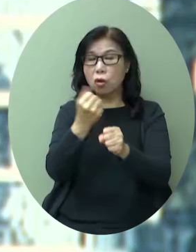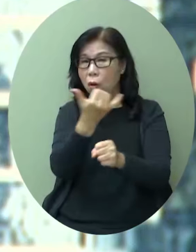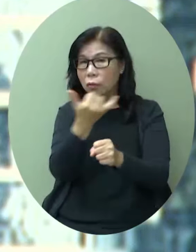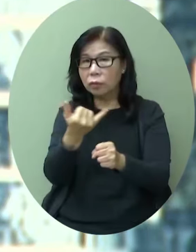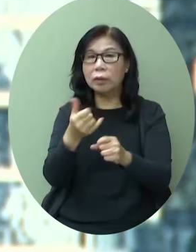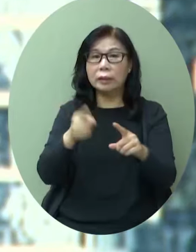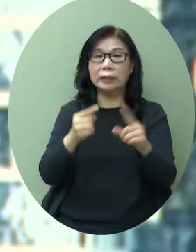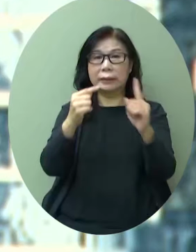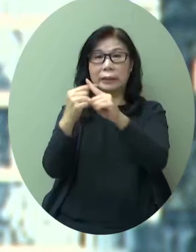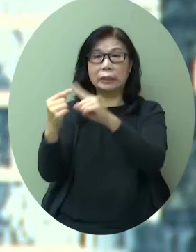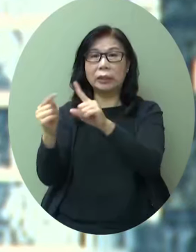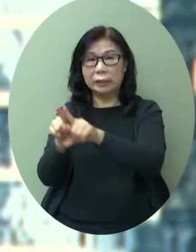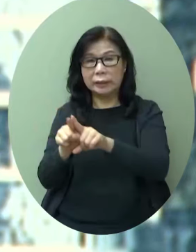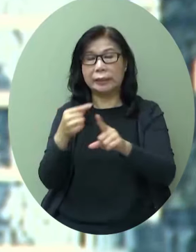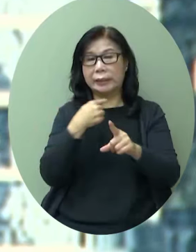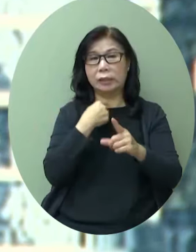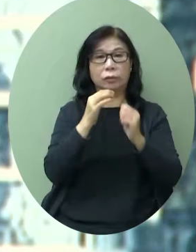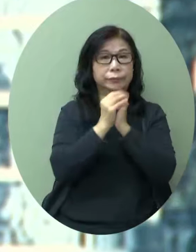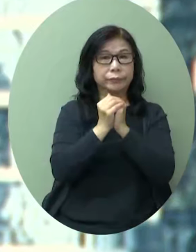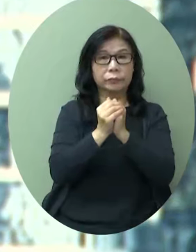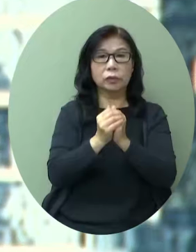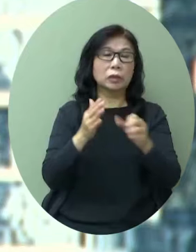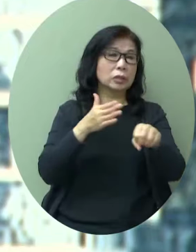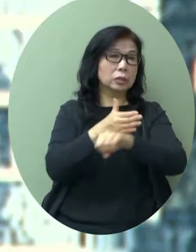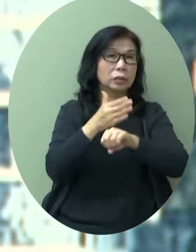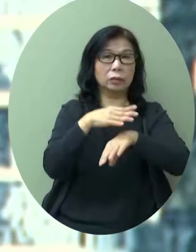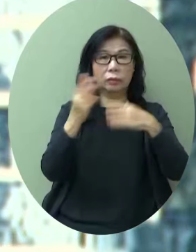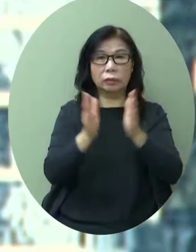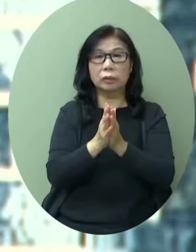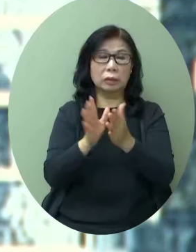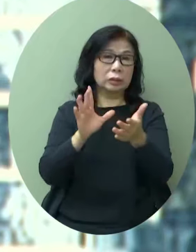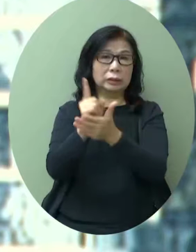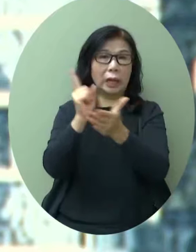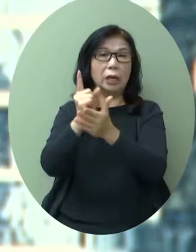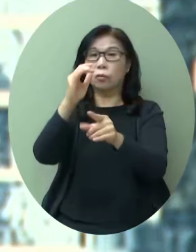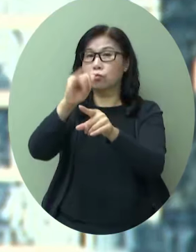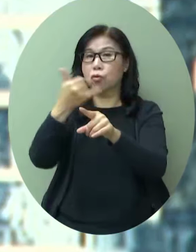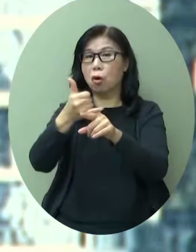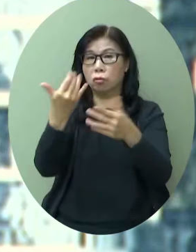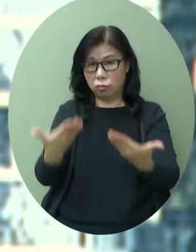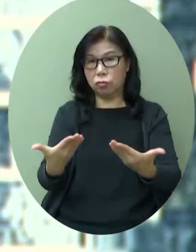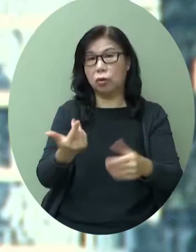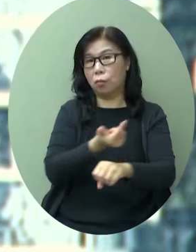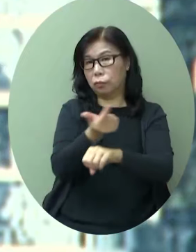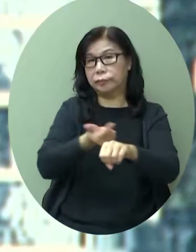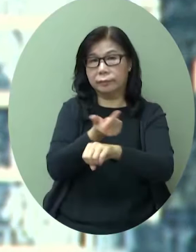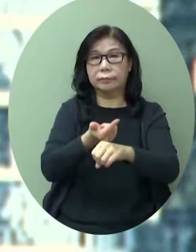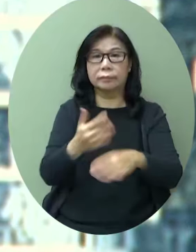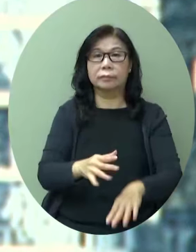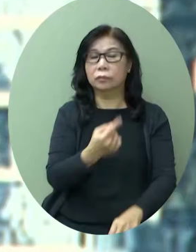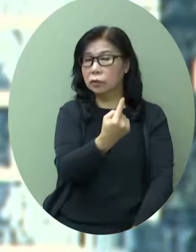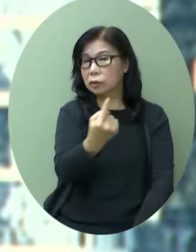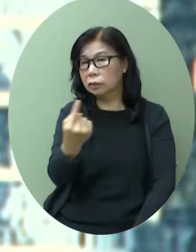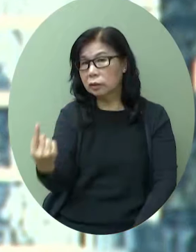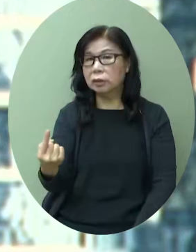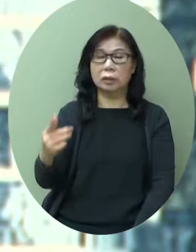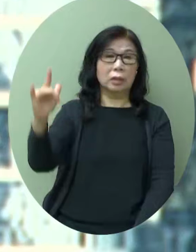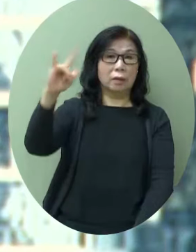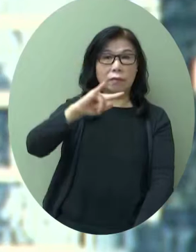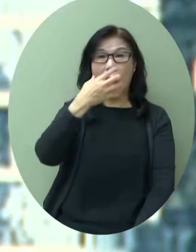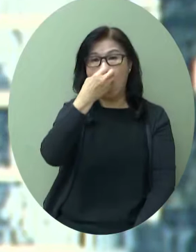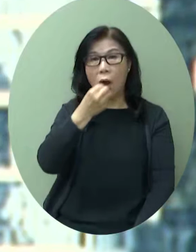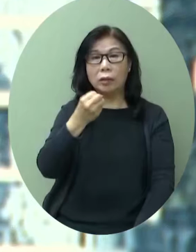應對市民有一定嘅訴求嚇，已經超過咗1年半嚇。咁所以對於每一次翻嚟香